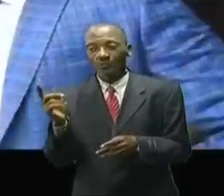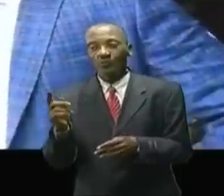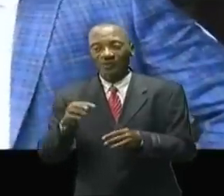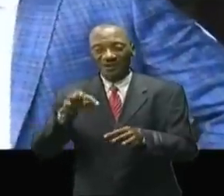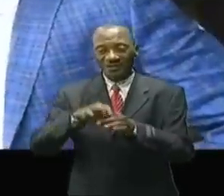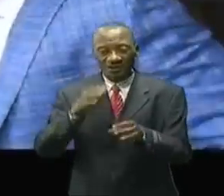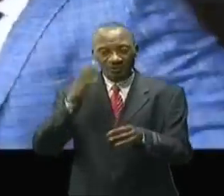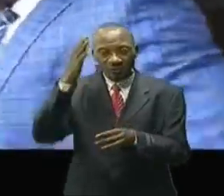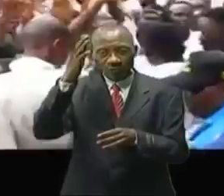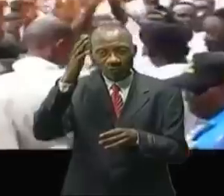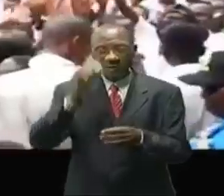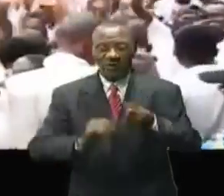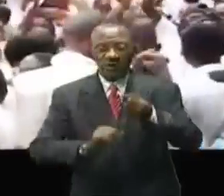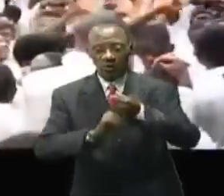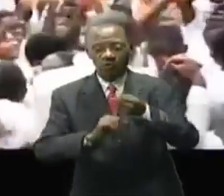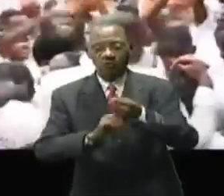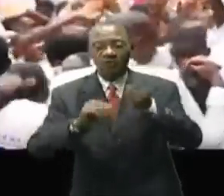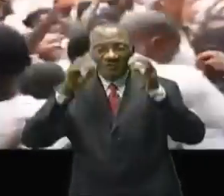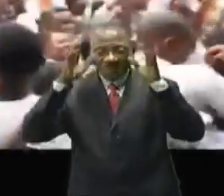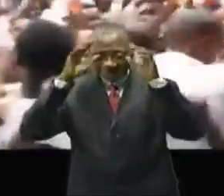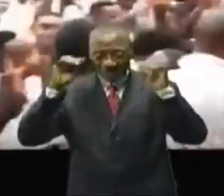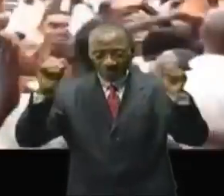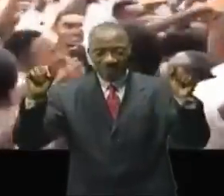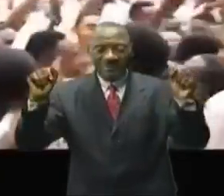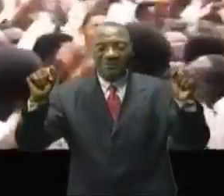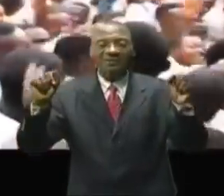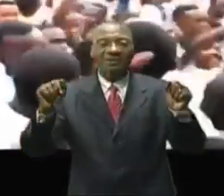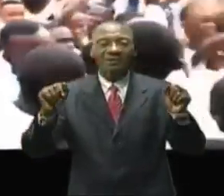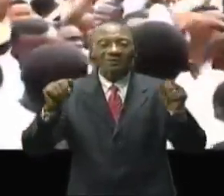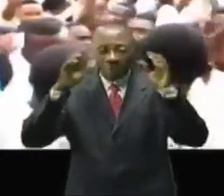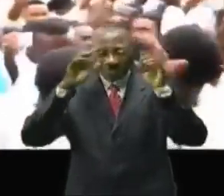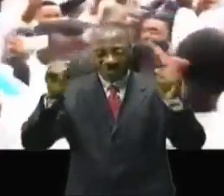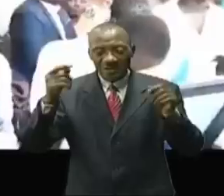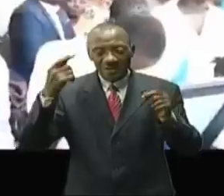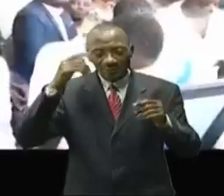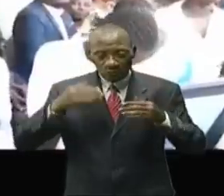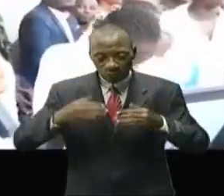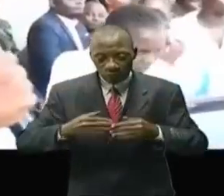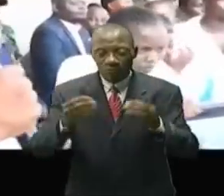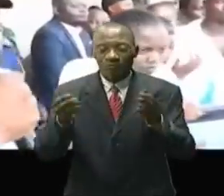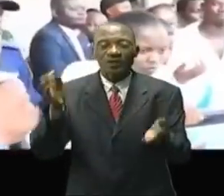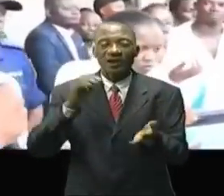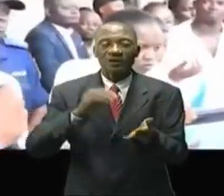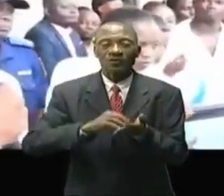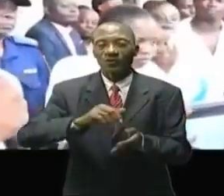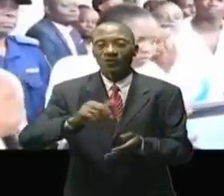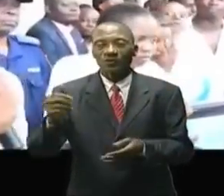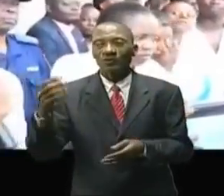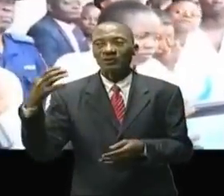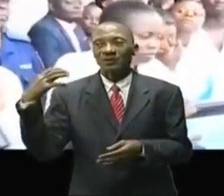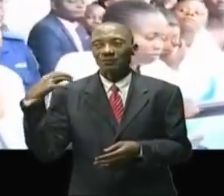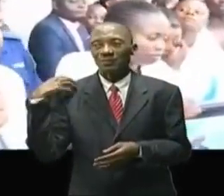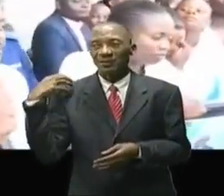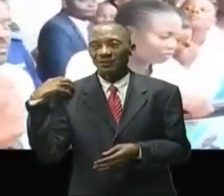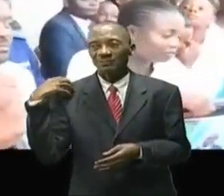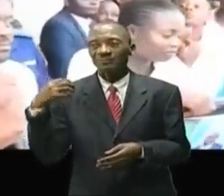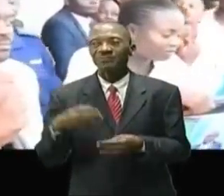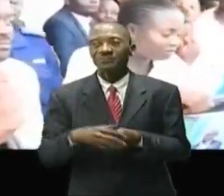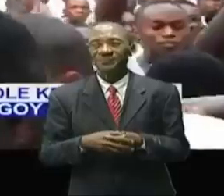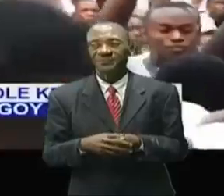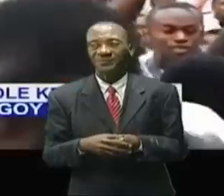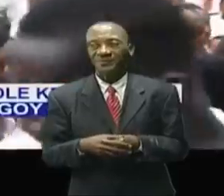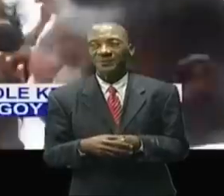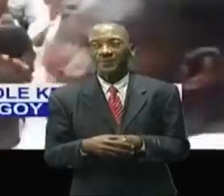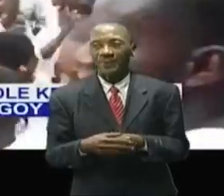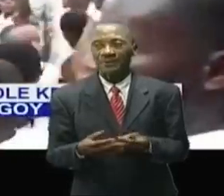l'État, Félix-Antoine Tshisekedi Tshilombo, pour un second mandat. En bon père de famille, le gouverneur offre à tous ces jeunes 2 jours de loisirs et de